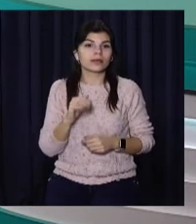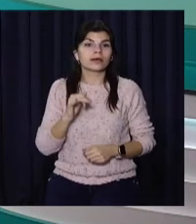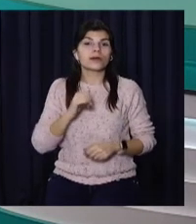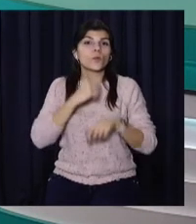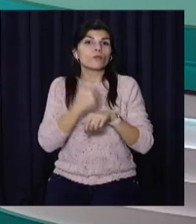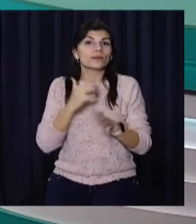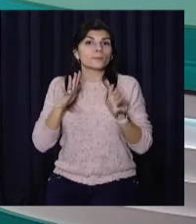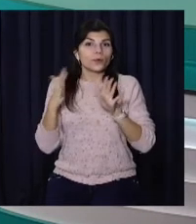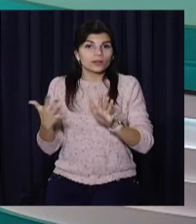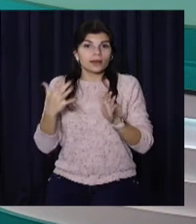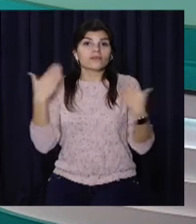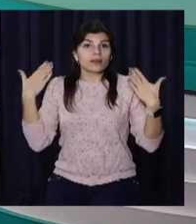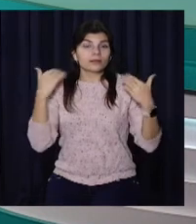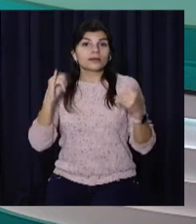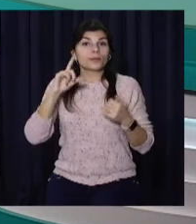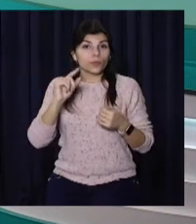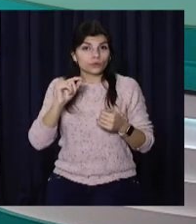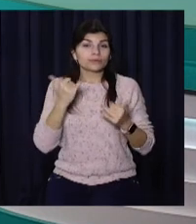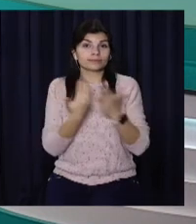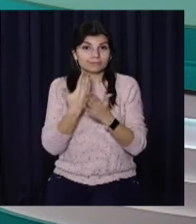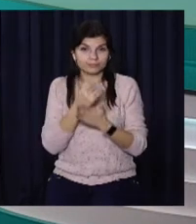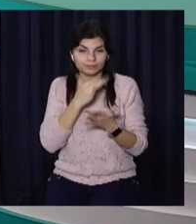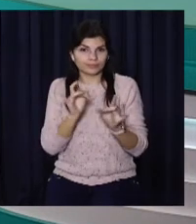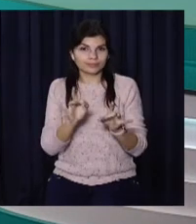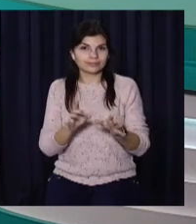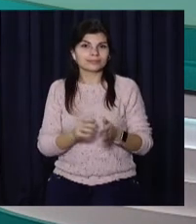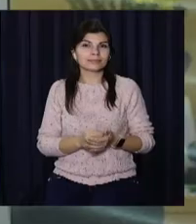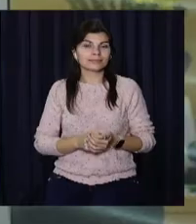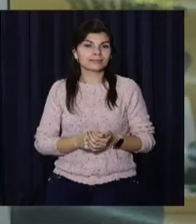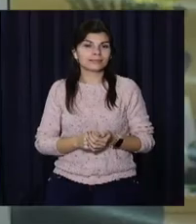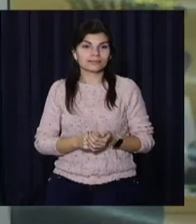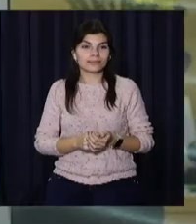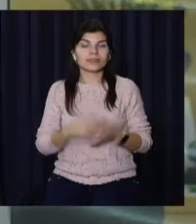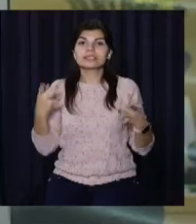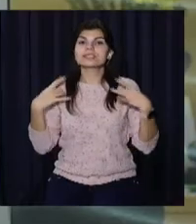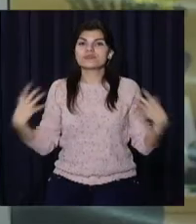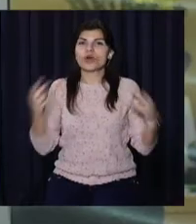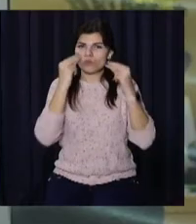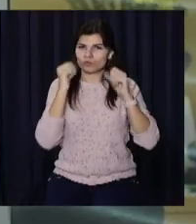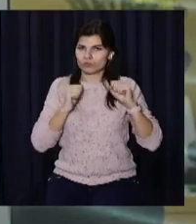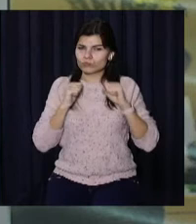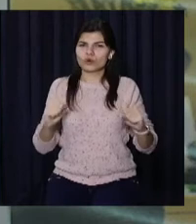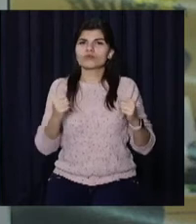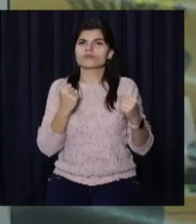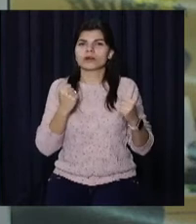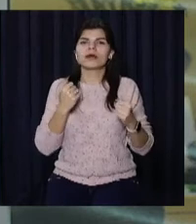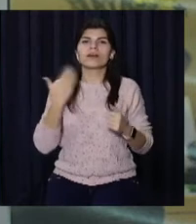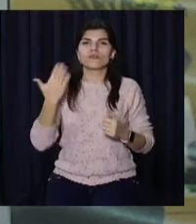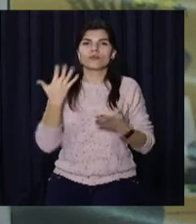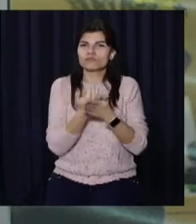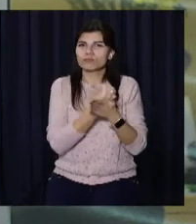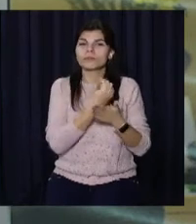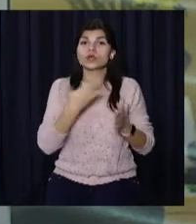Пуговкіна. І про головні події вихідних та понеділка на цю годину далі у випуску. Свято мужності, стійкості та